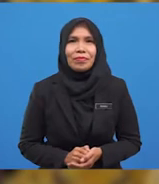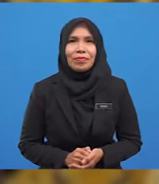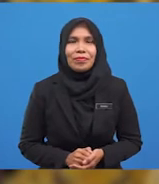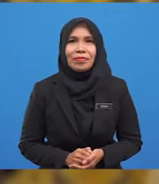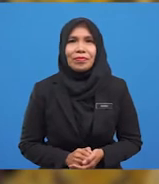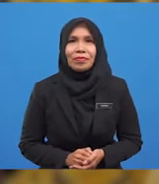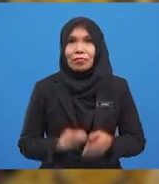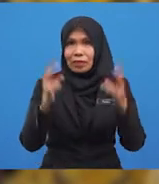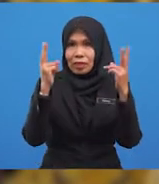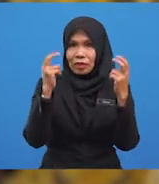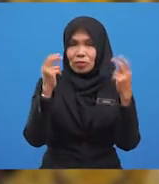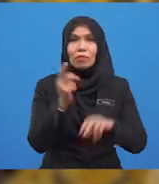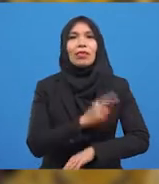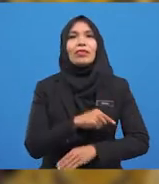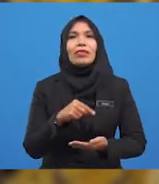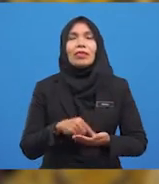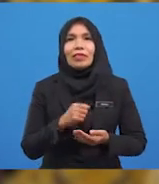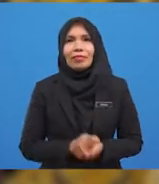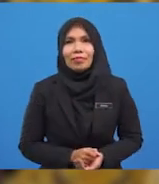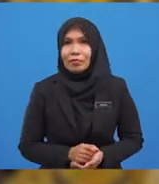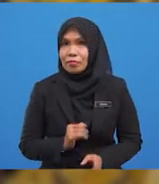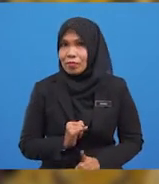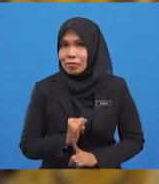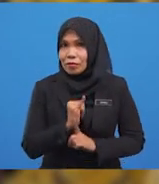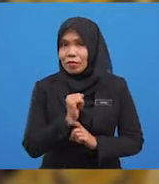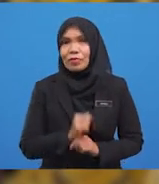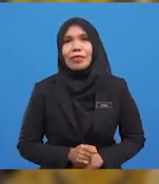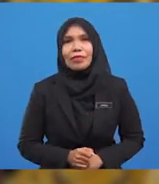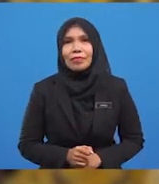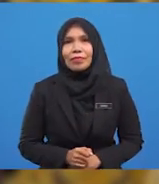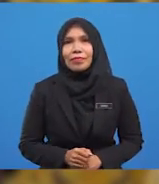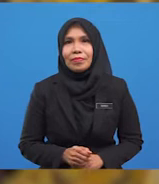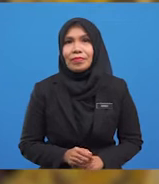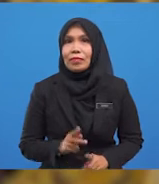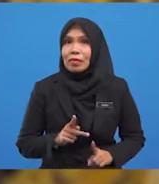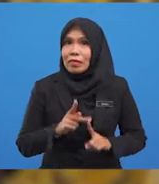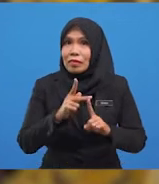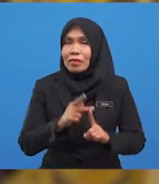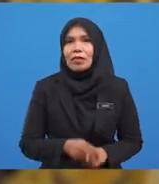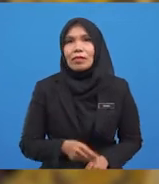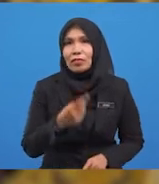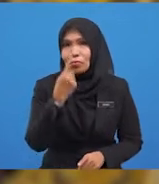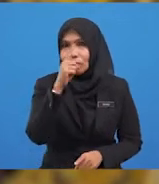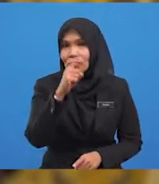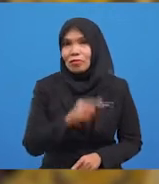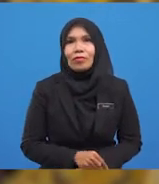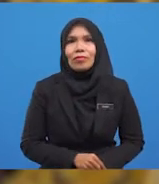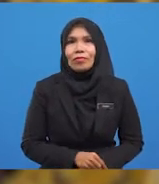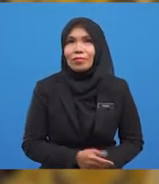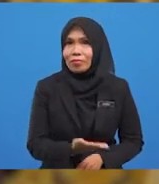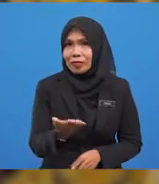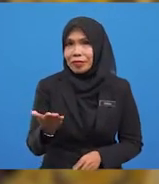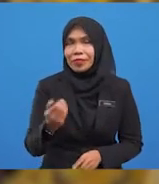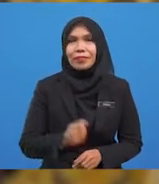tajuk pada hari ini cukup istimewa, khas untuk anak-anak didik cikgu. Dan hari ini